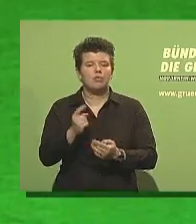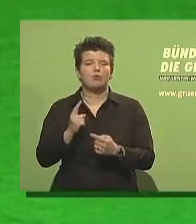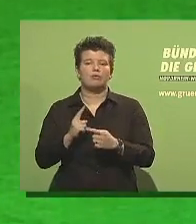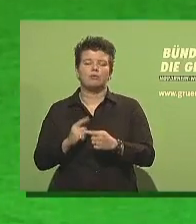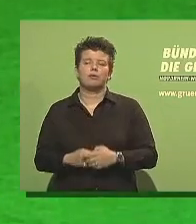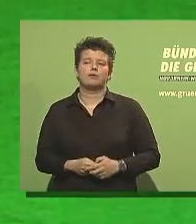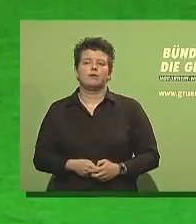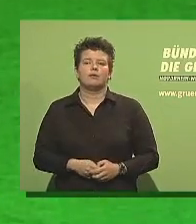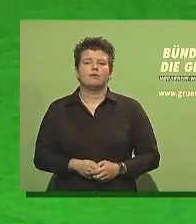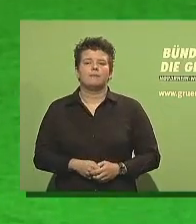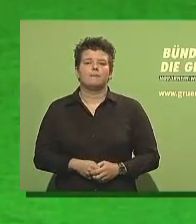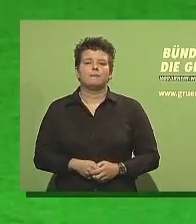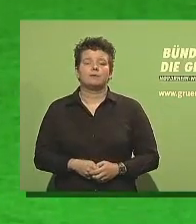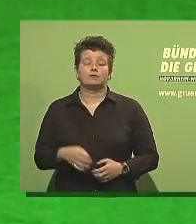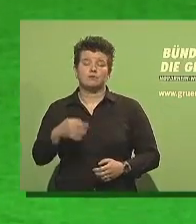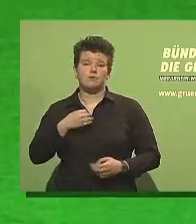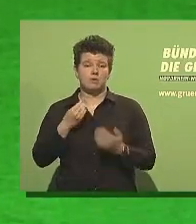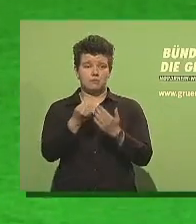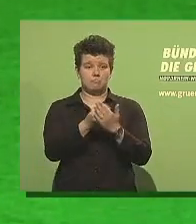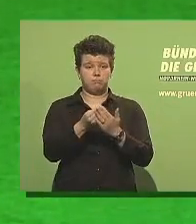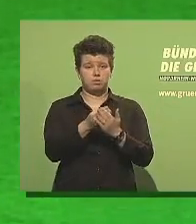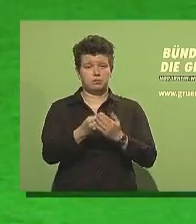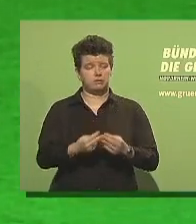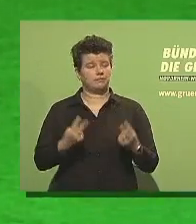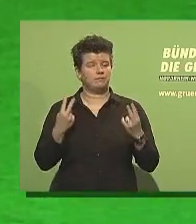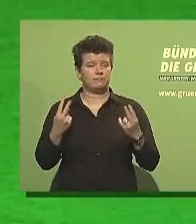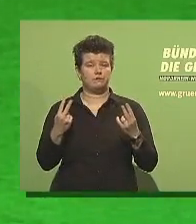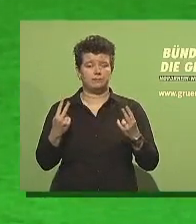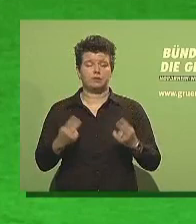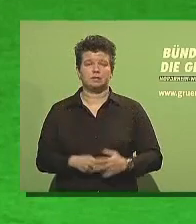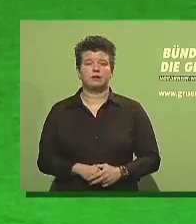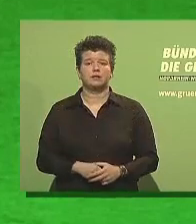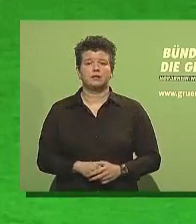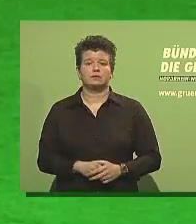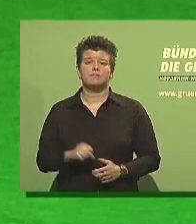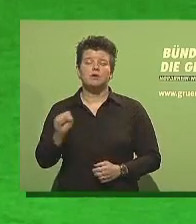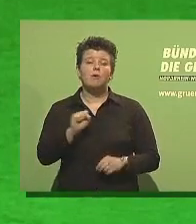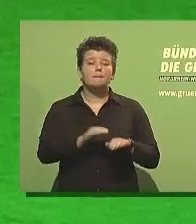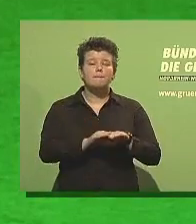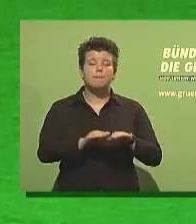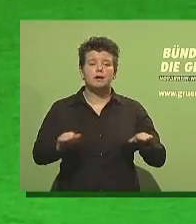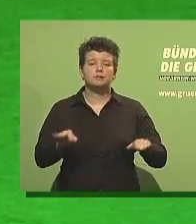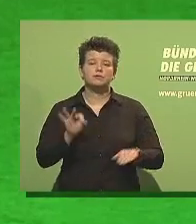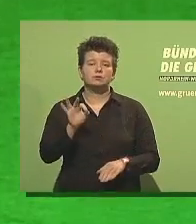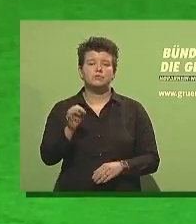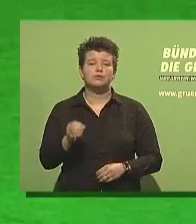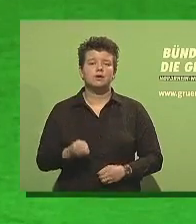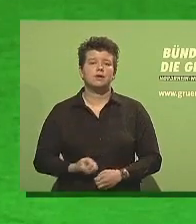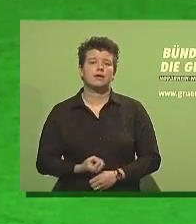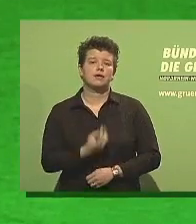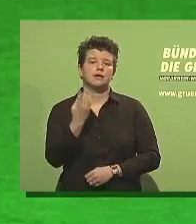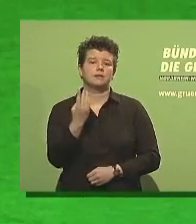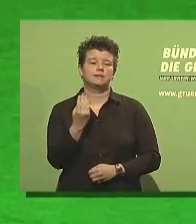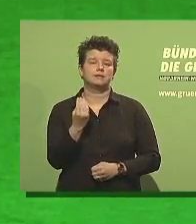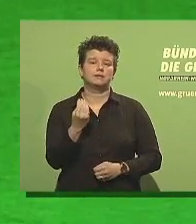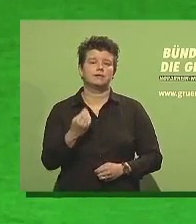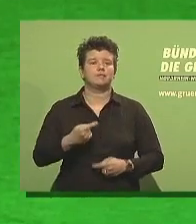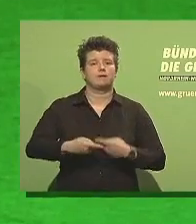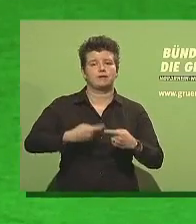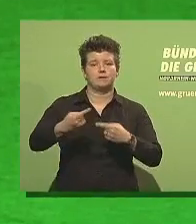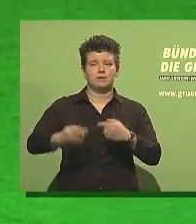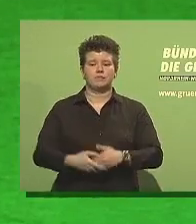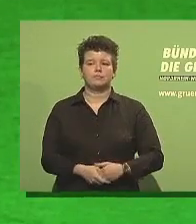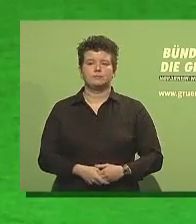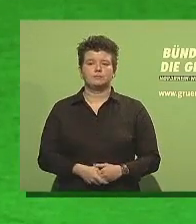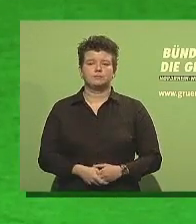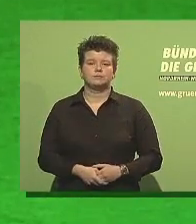Bildung elementarer Säule des Sozialen und Basis einer kreativen, wissensbasierten Green Economy, so